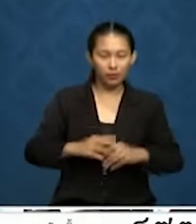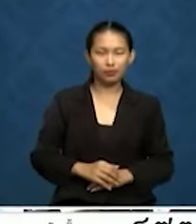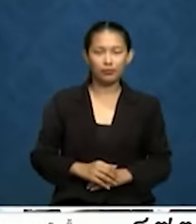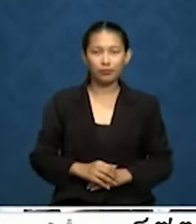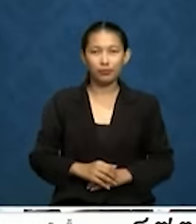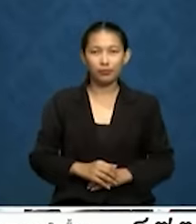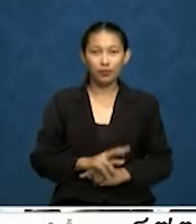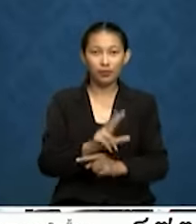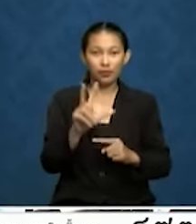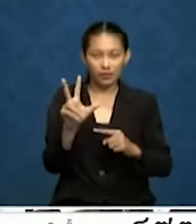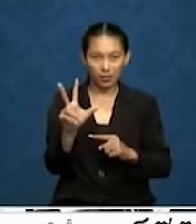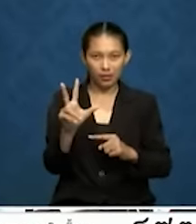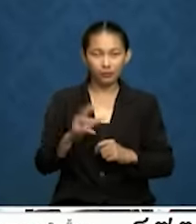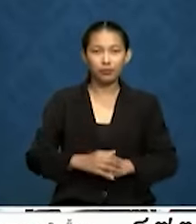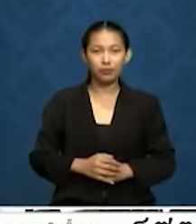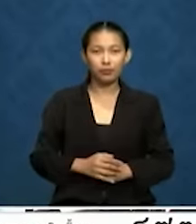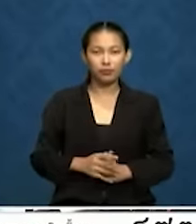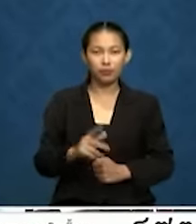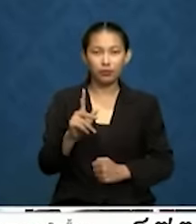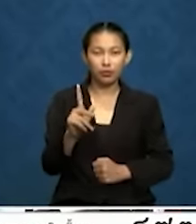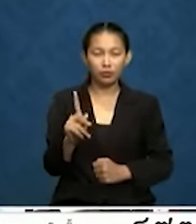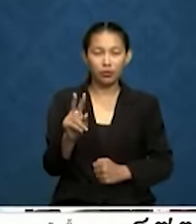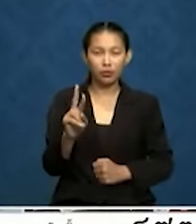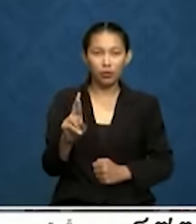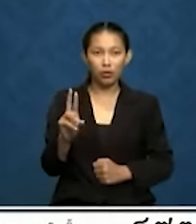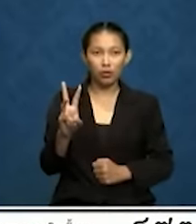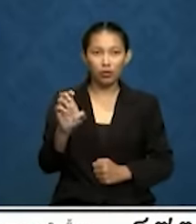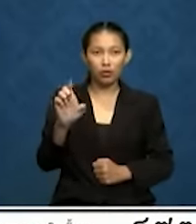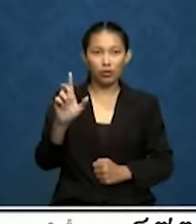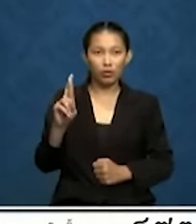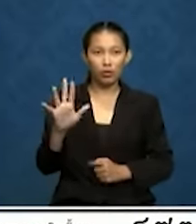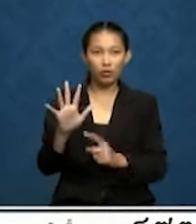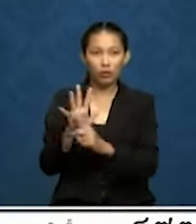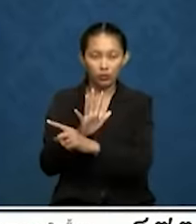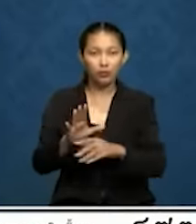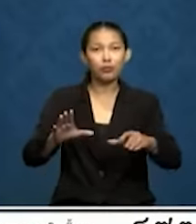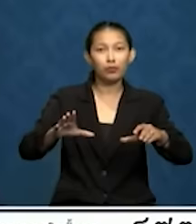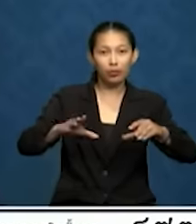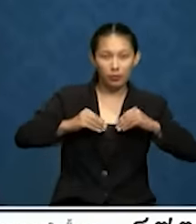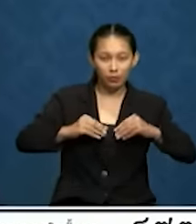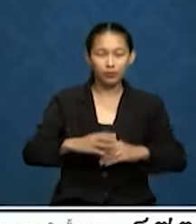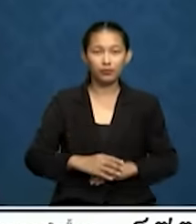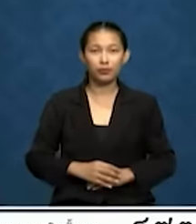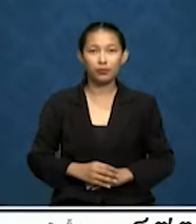3นายกรวีปริศนานันทกุล เห็นชอบครับ